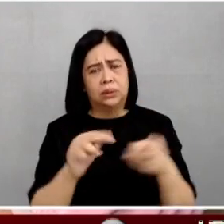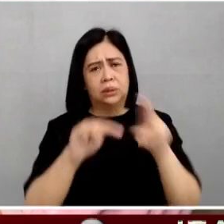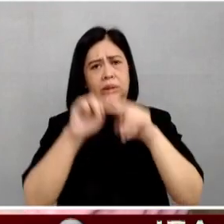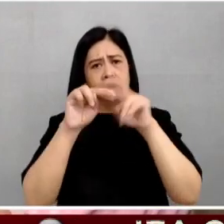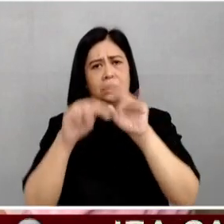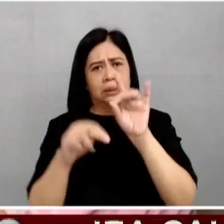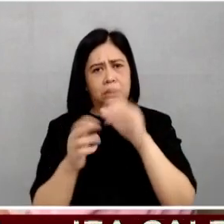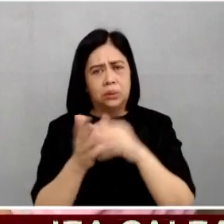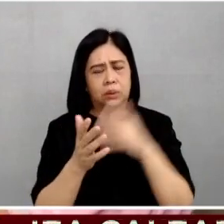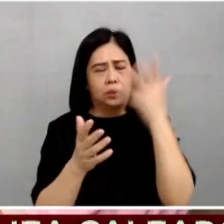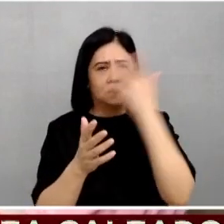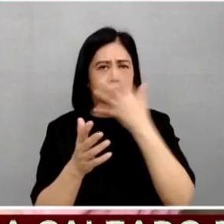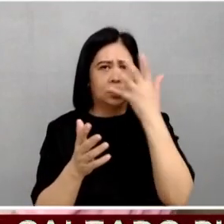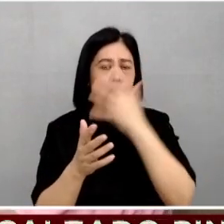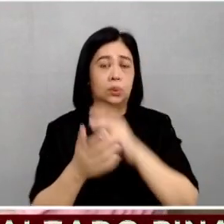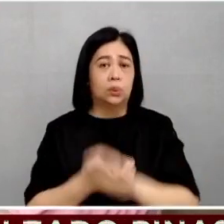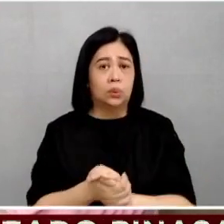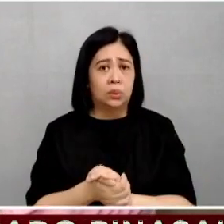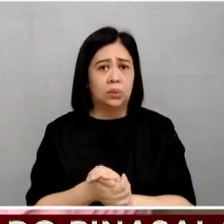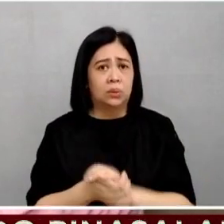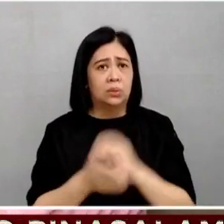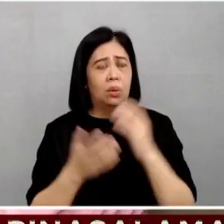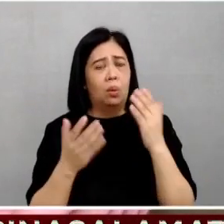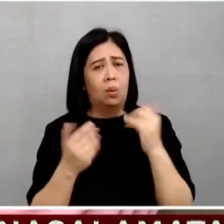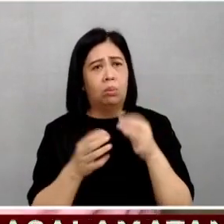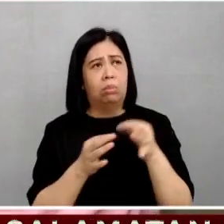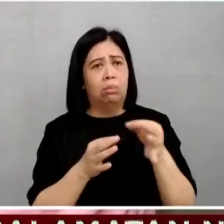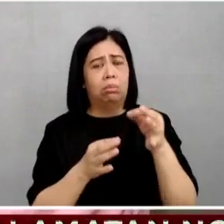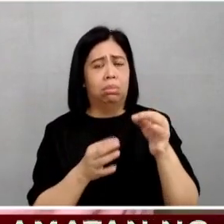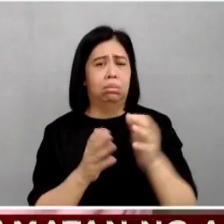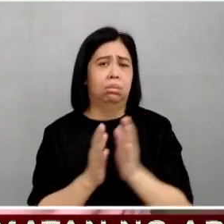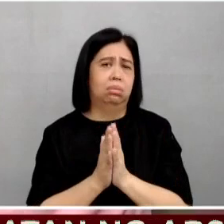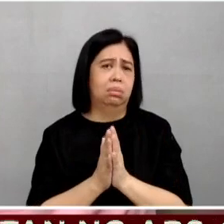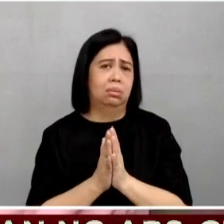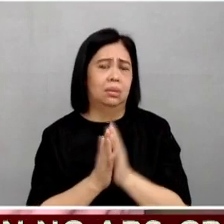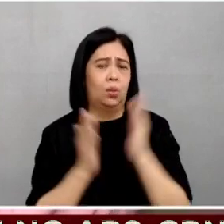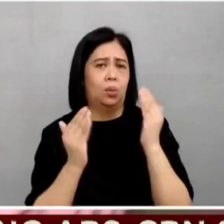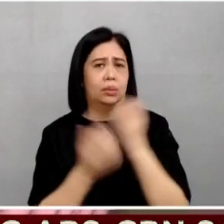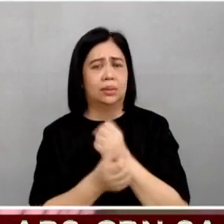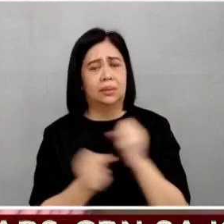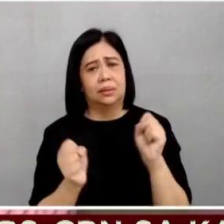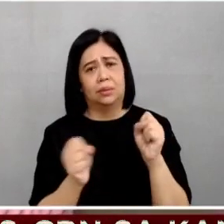8,000 na mahigit. Sana ma-extend na lang para makaligtas.